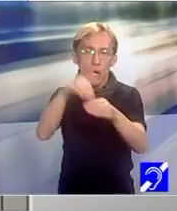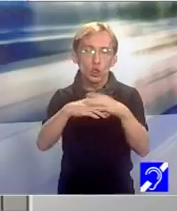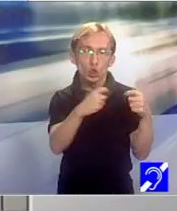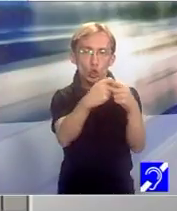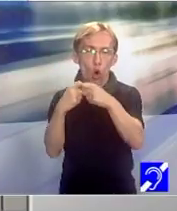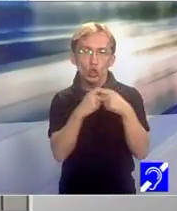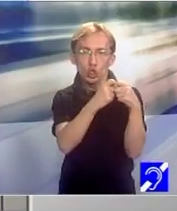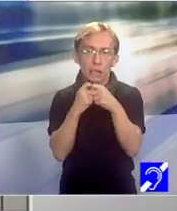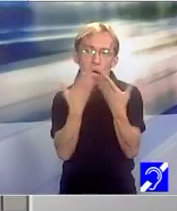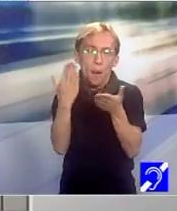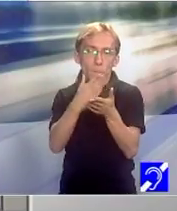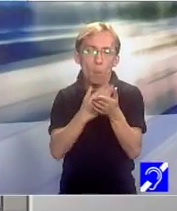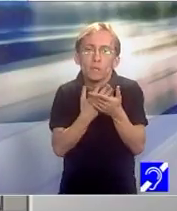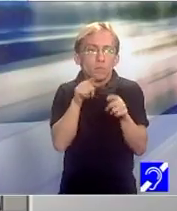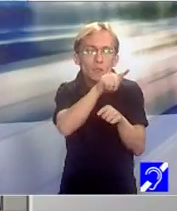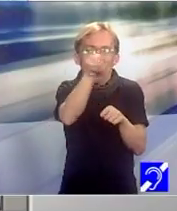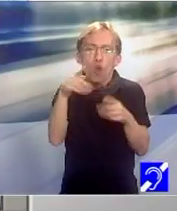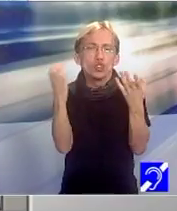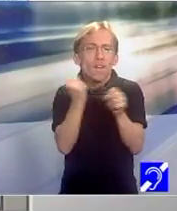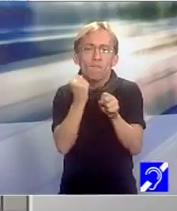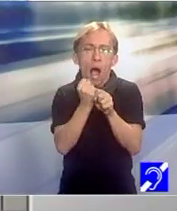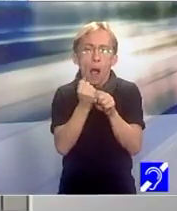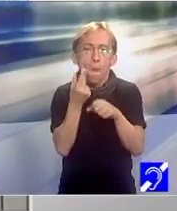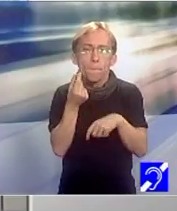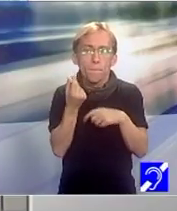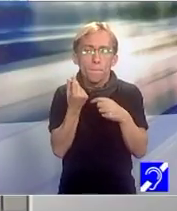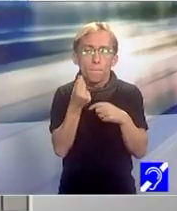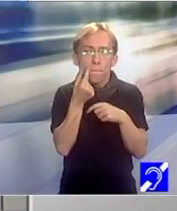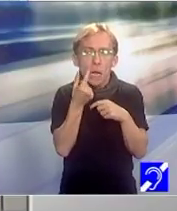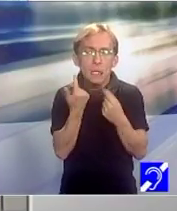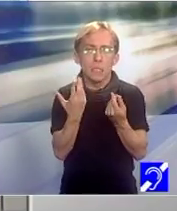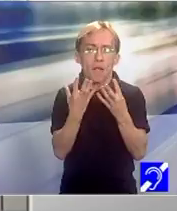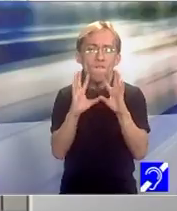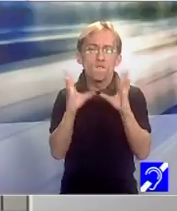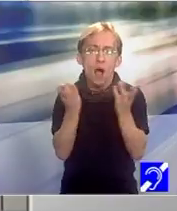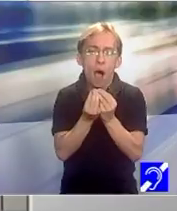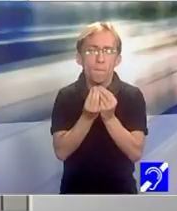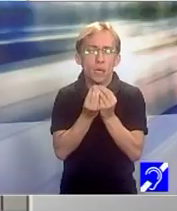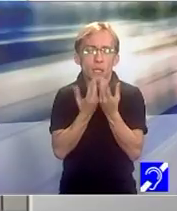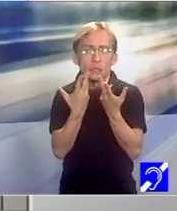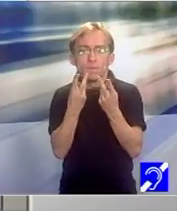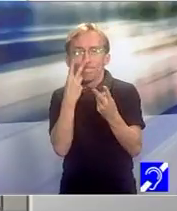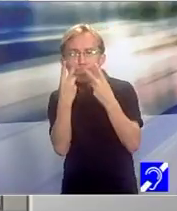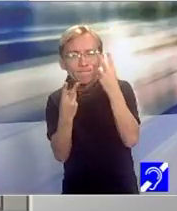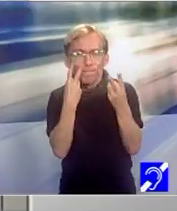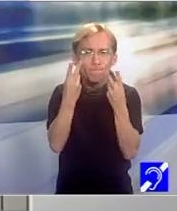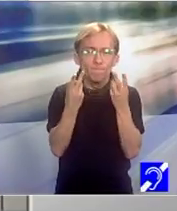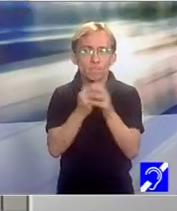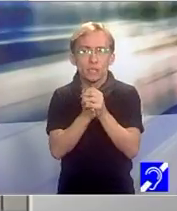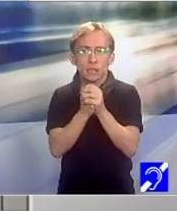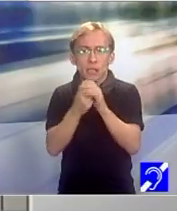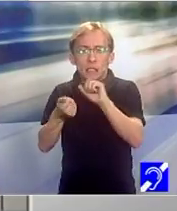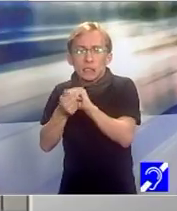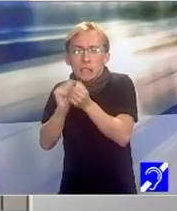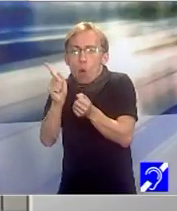considerate indezirabile. Ce fac însă părinți care n-au apucat să proceseze un diagnostic, care n-au reușit să integreze până